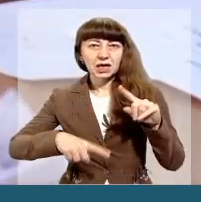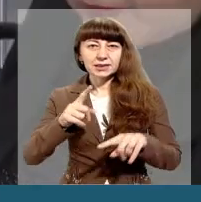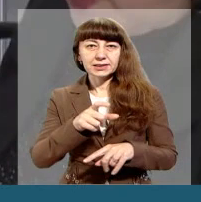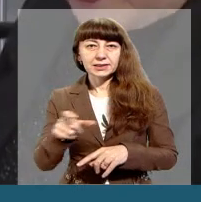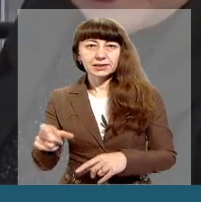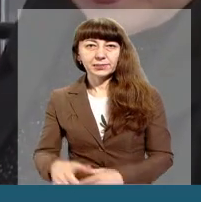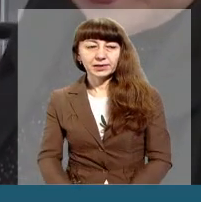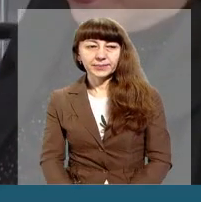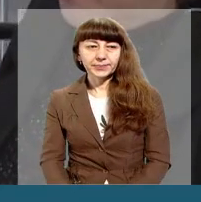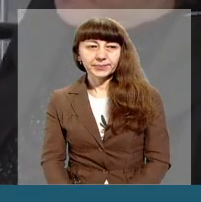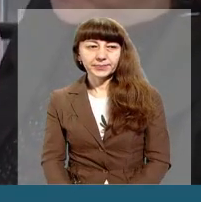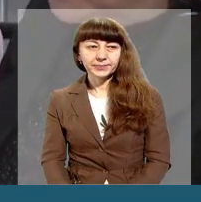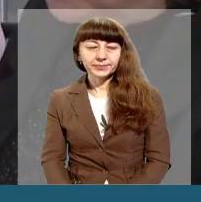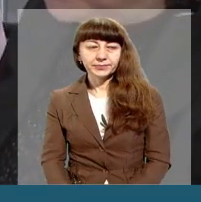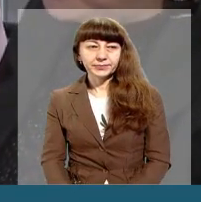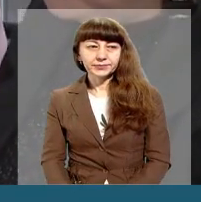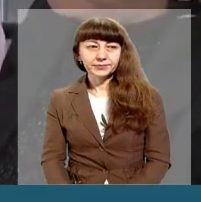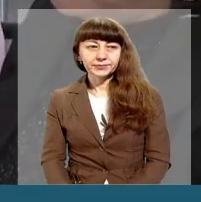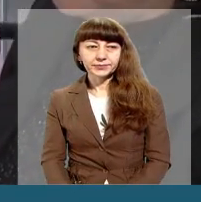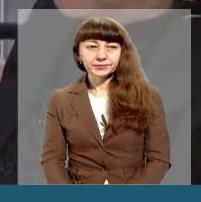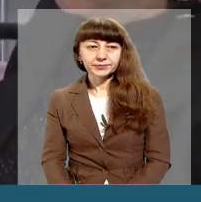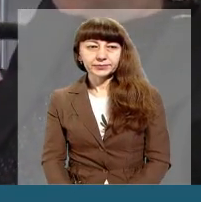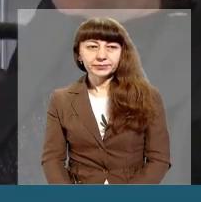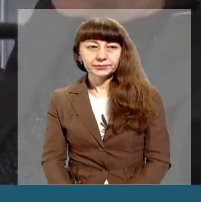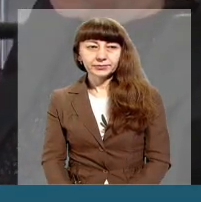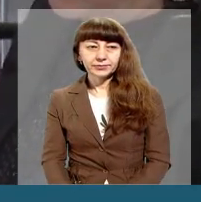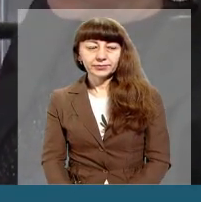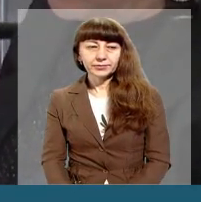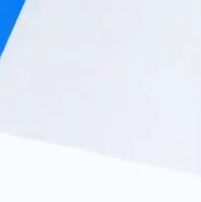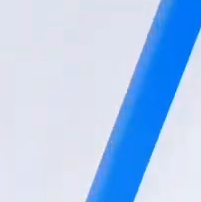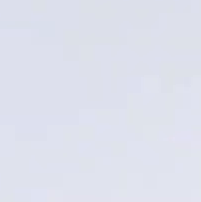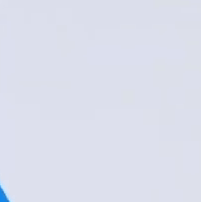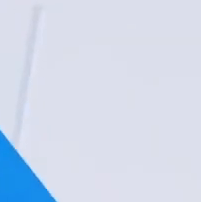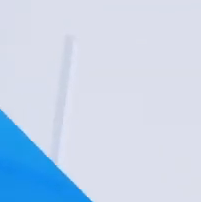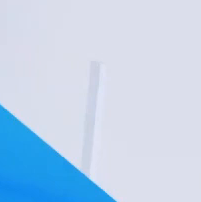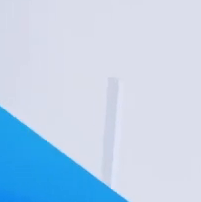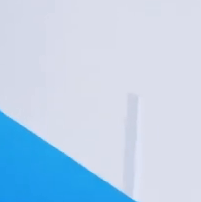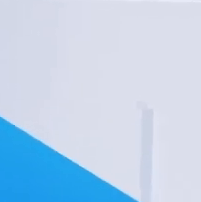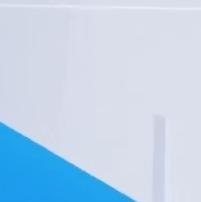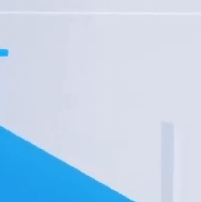родителями. Анель Пимичева, Родион Бабич, телеканал «Кустанай».